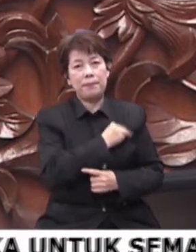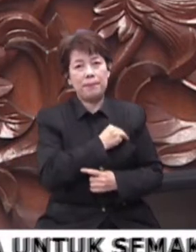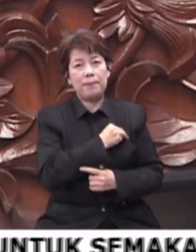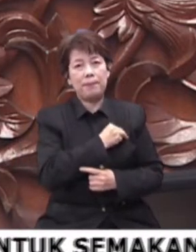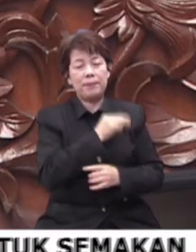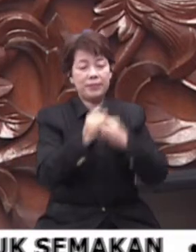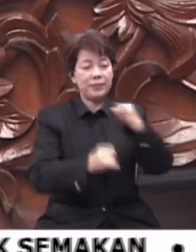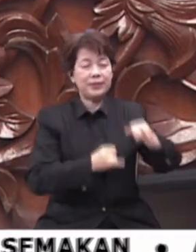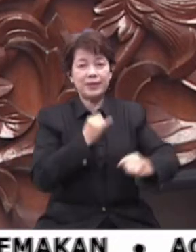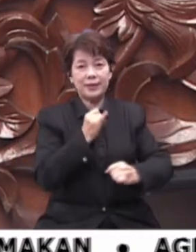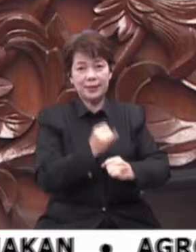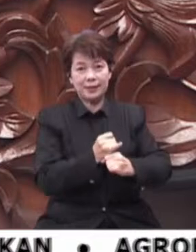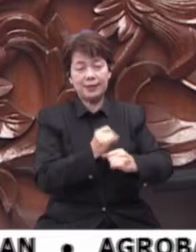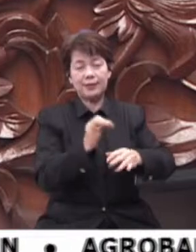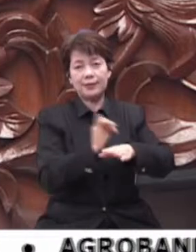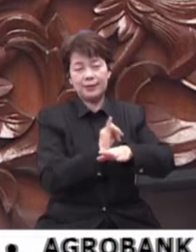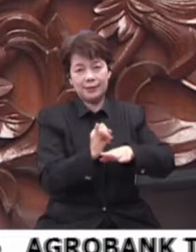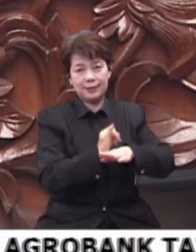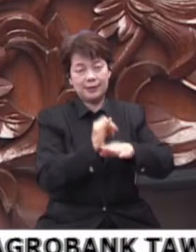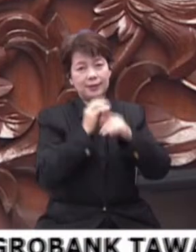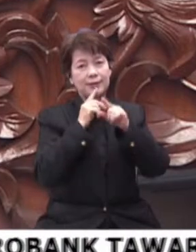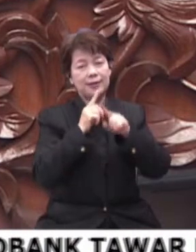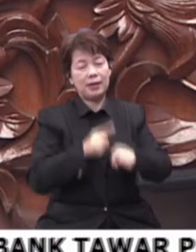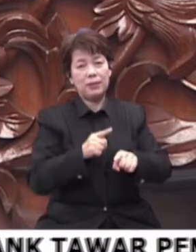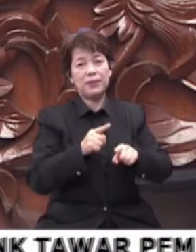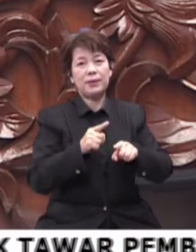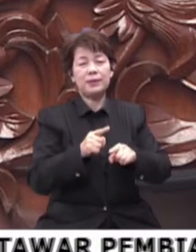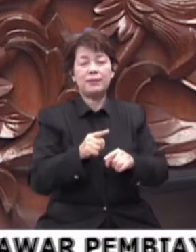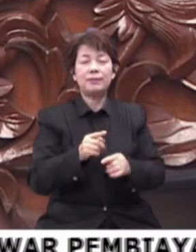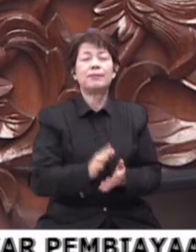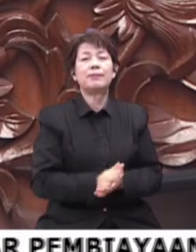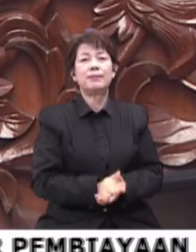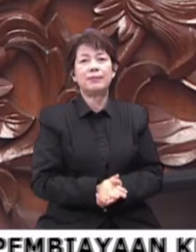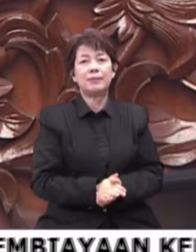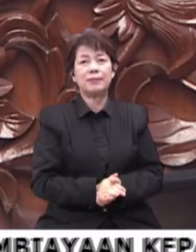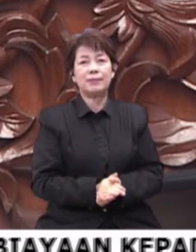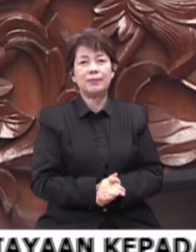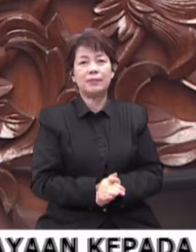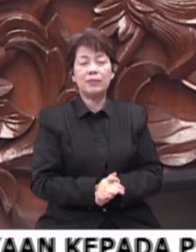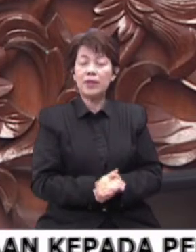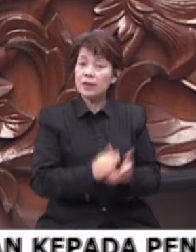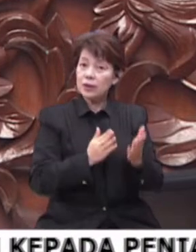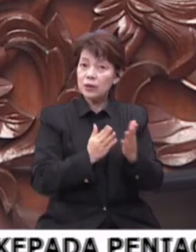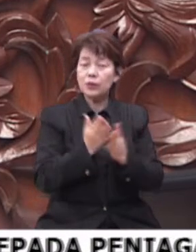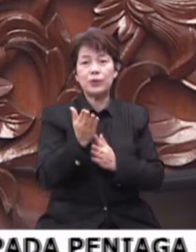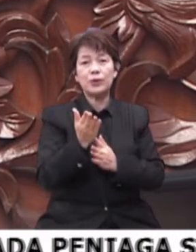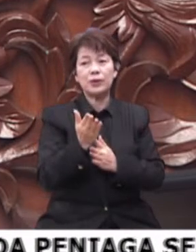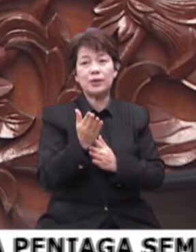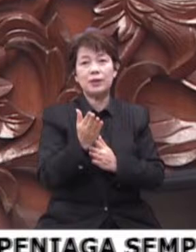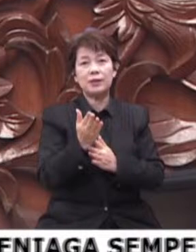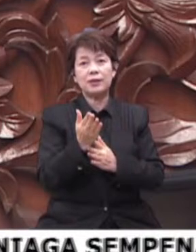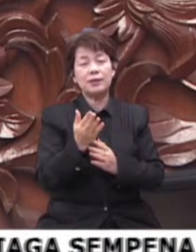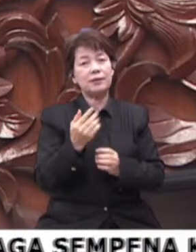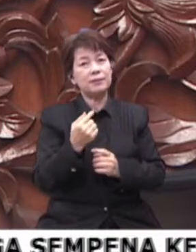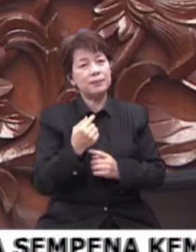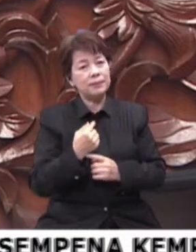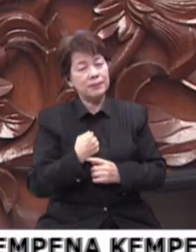di atas jawaban yang telah diberikan Seterusnya saya